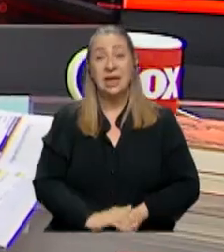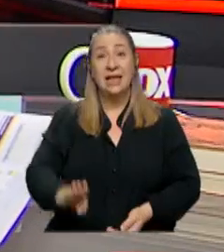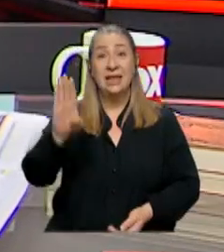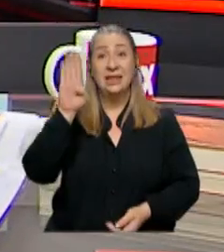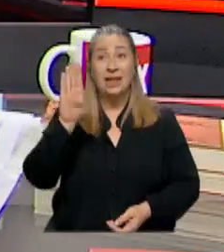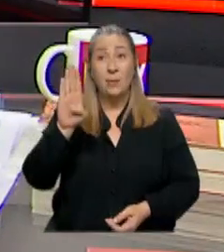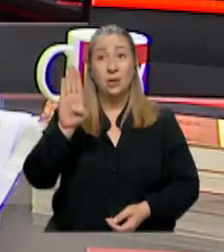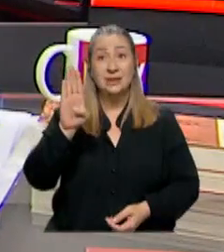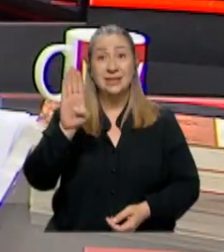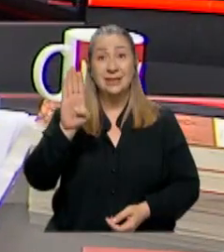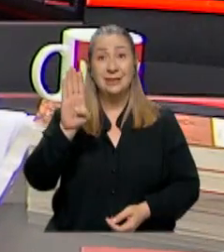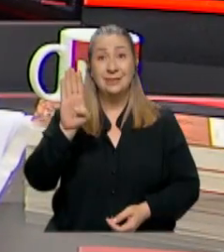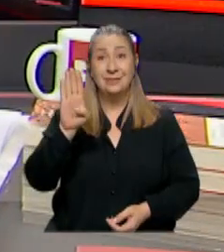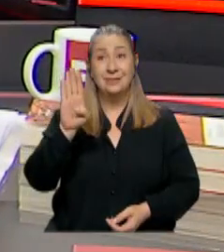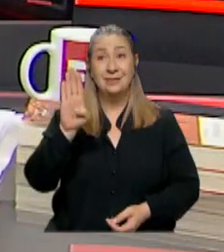Demokrasi